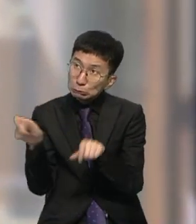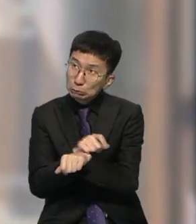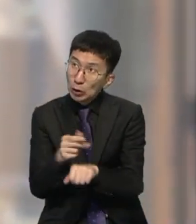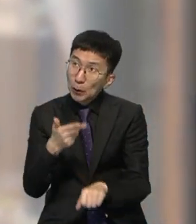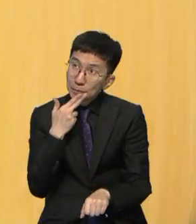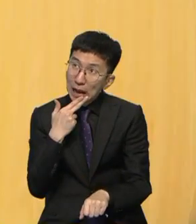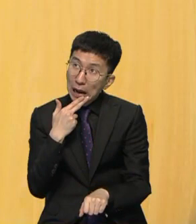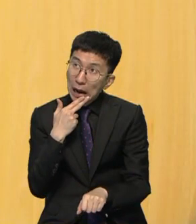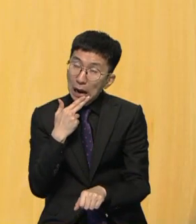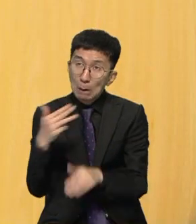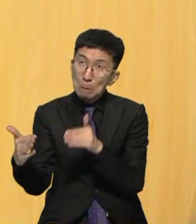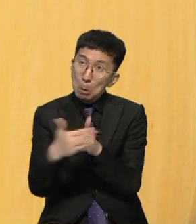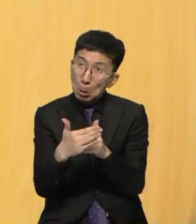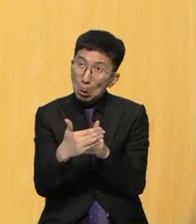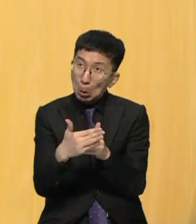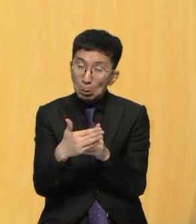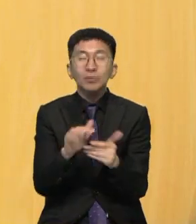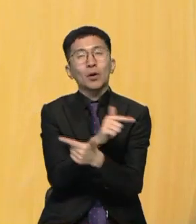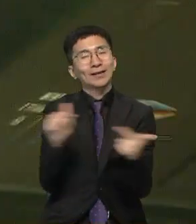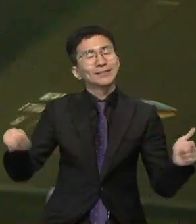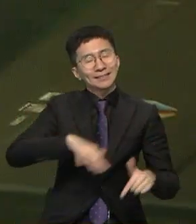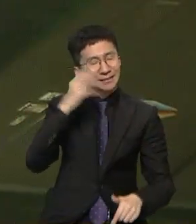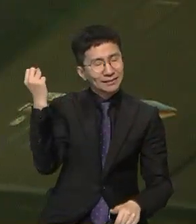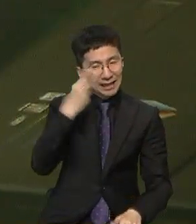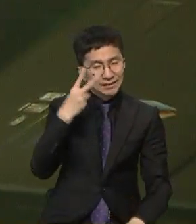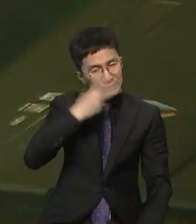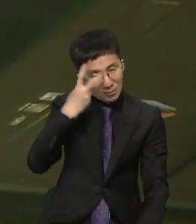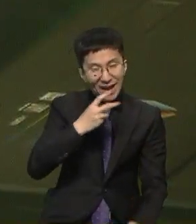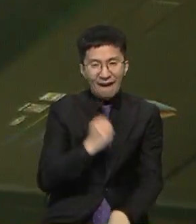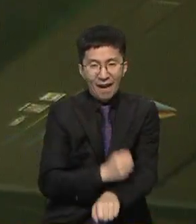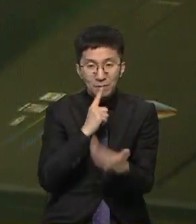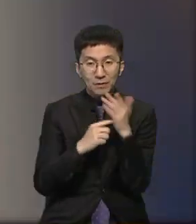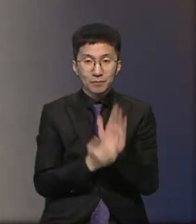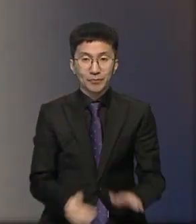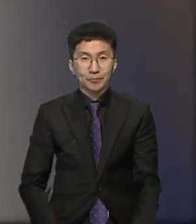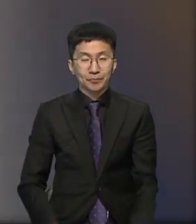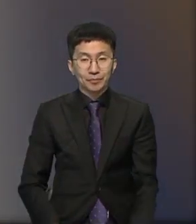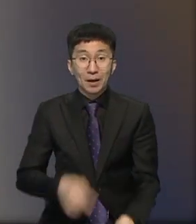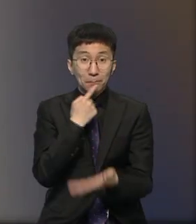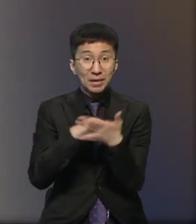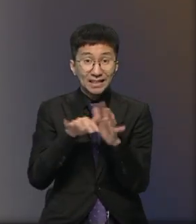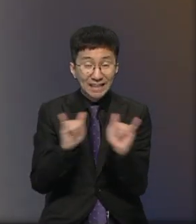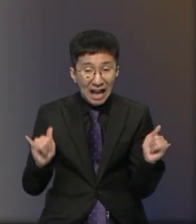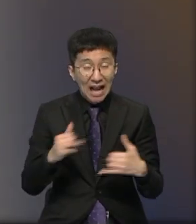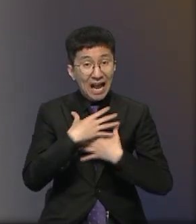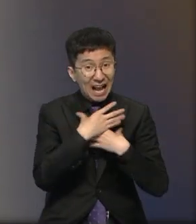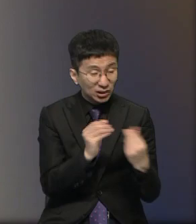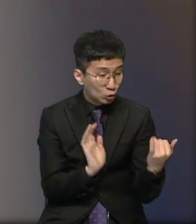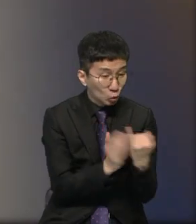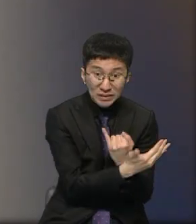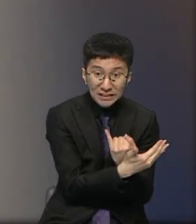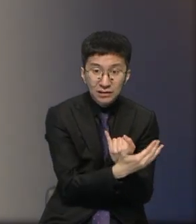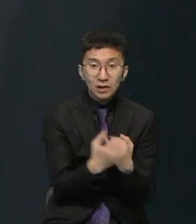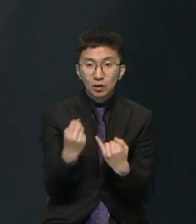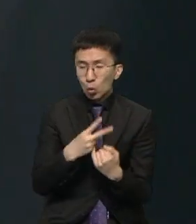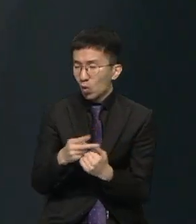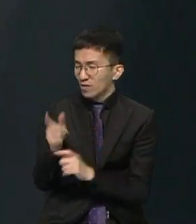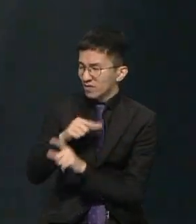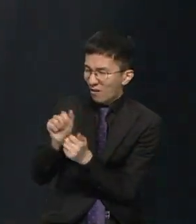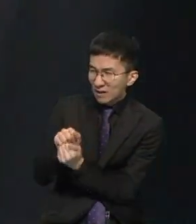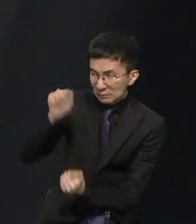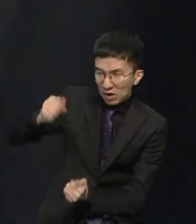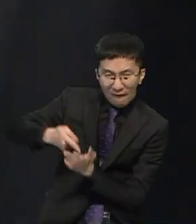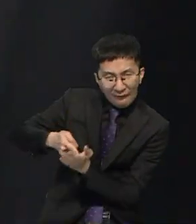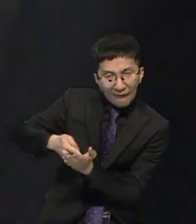했습니다. 추가 범행이 있는지 다시 파악해 피해자 안전조치를 하거나 추가 입건을 하겠다는 겁니다.